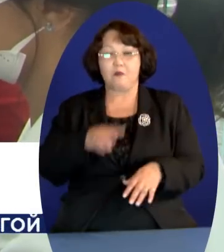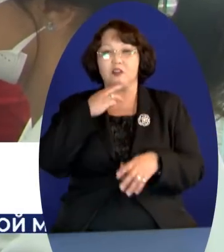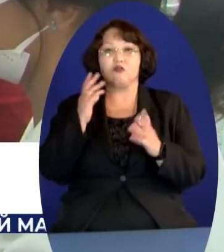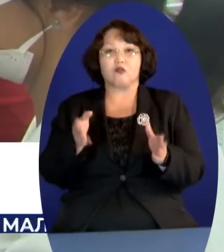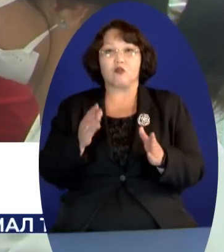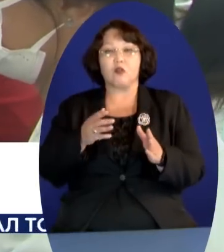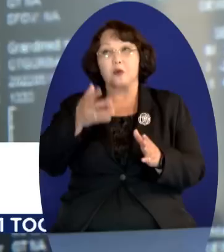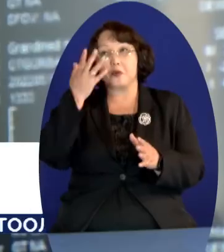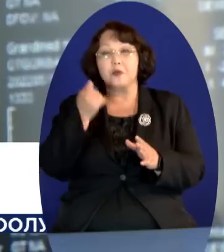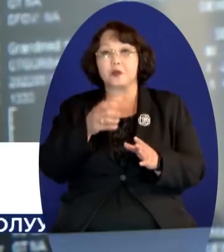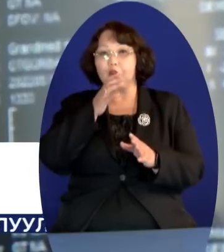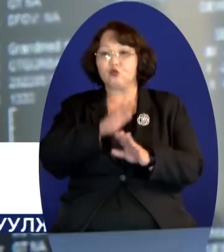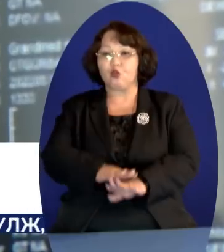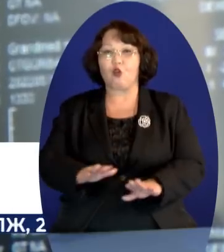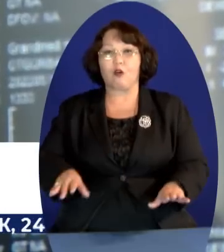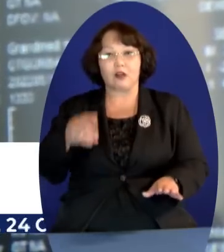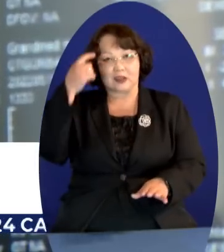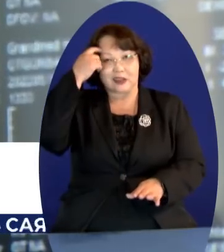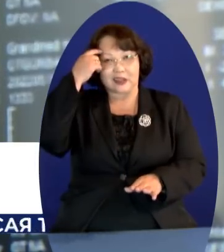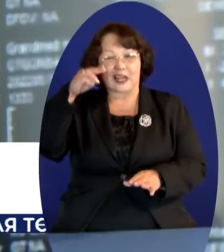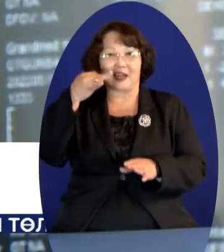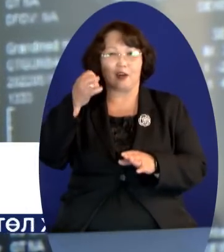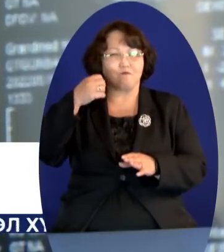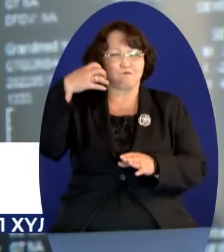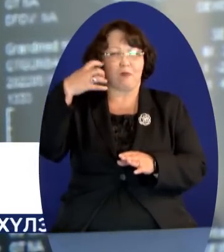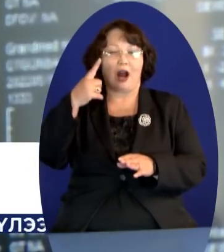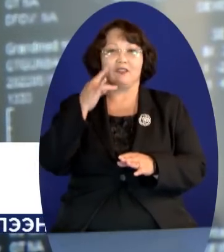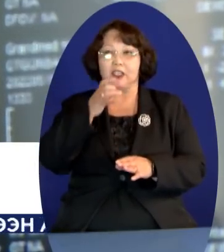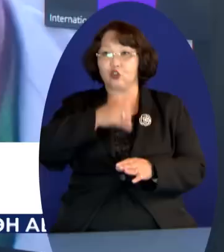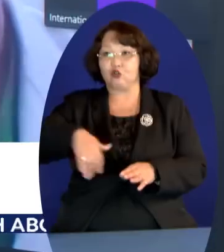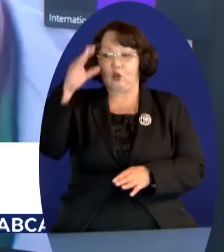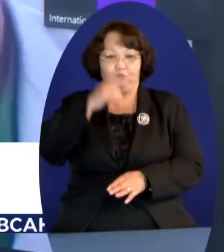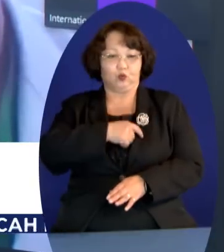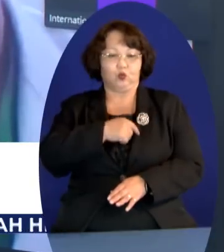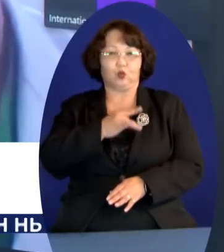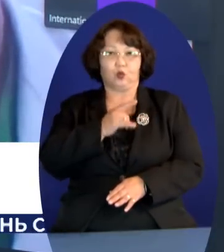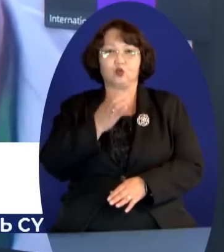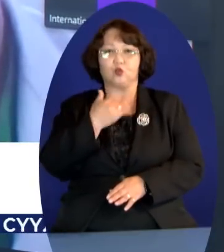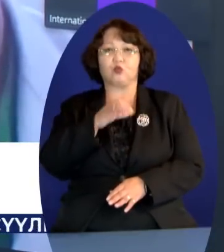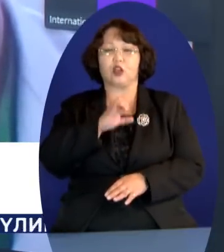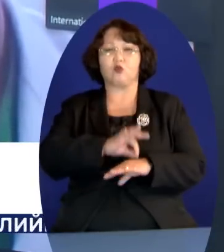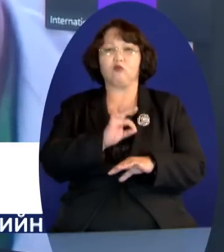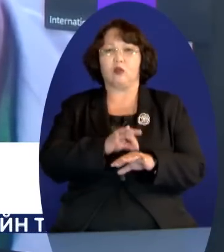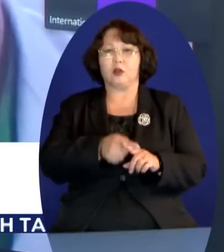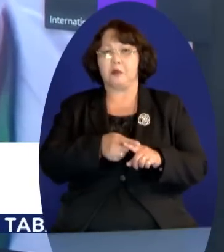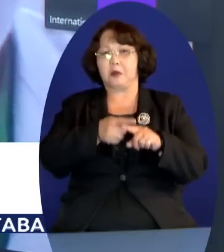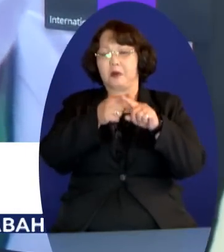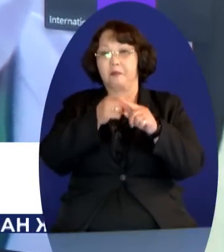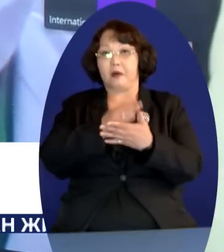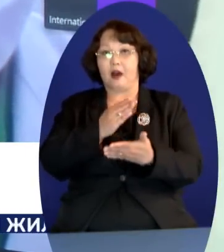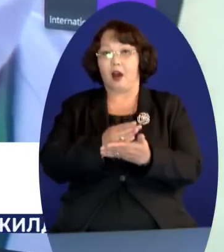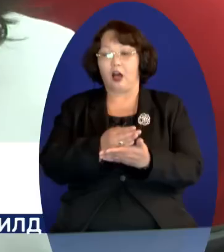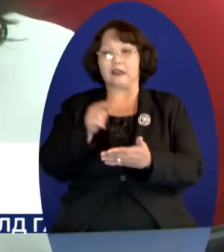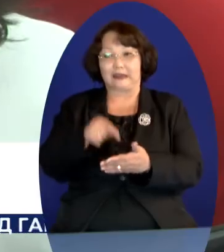Харин ойрын жилүүдэд бага насны хүүхдийн тархины хавдар, насан туршийн зүрх судасны өвчлөлтөө иргэд эрс нэмэгдэх болсон байна. Тиймээс энэ жил дахин